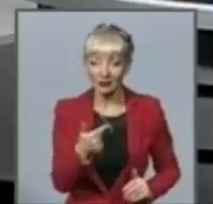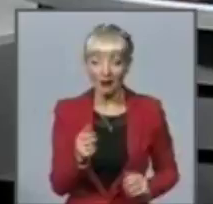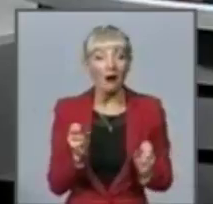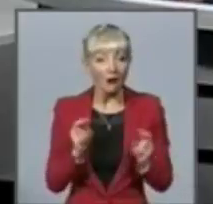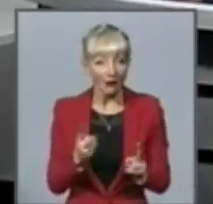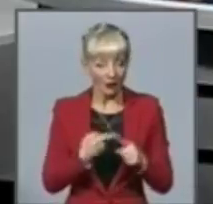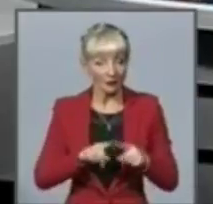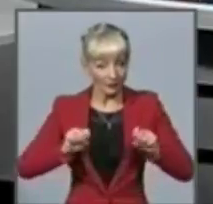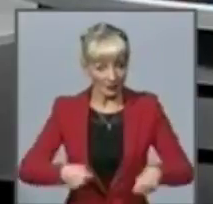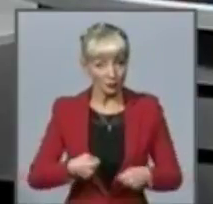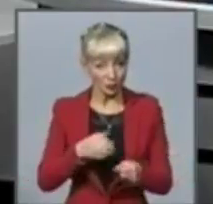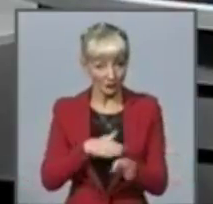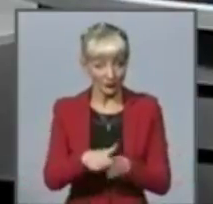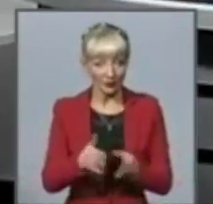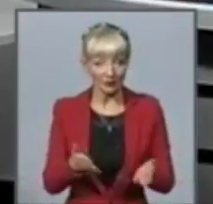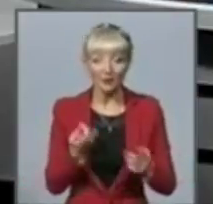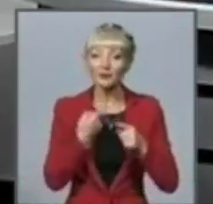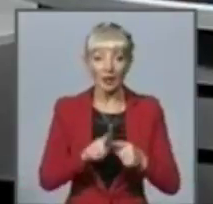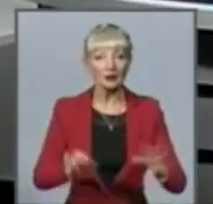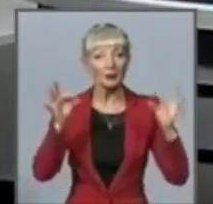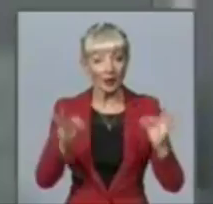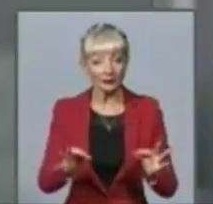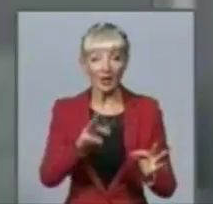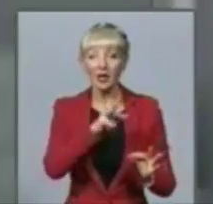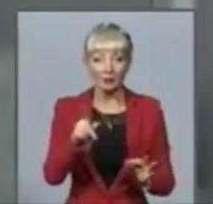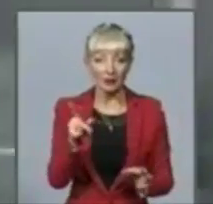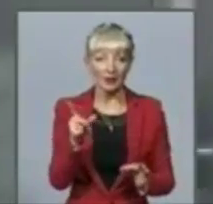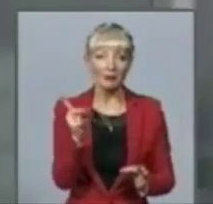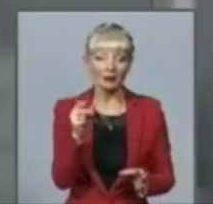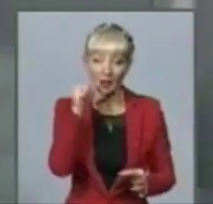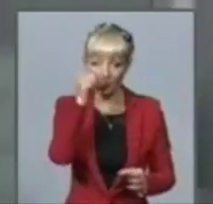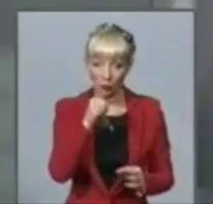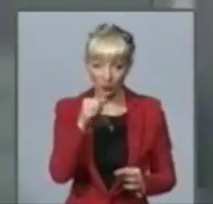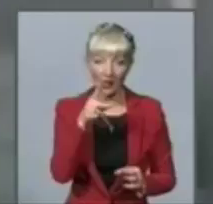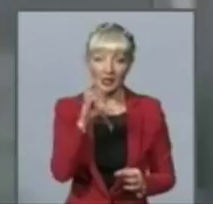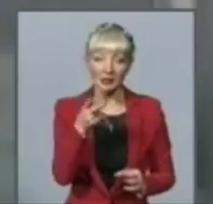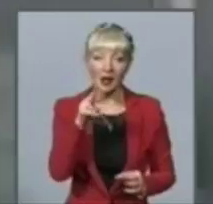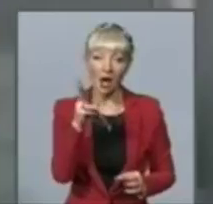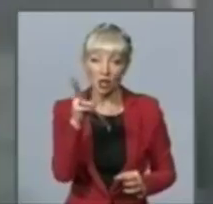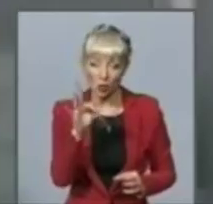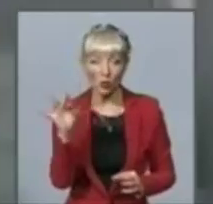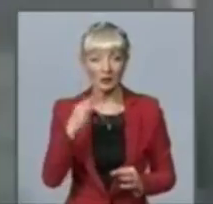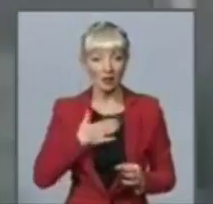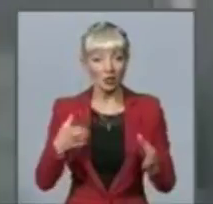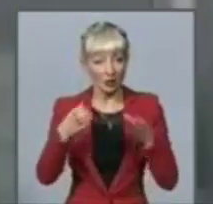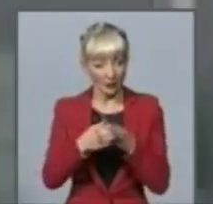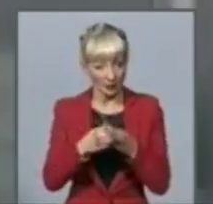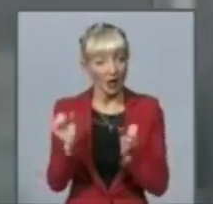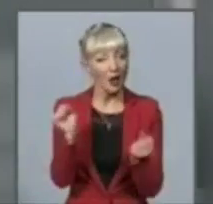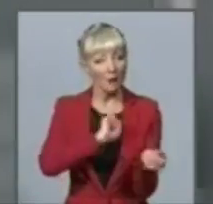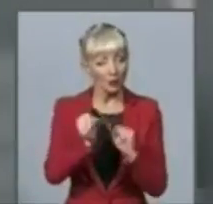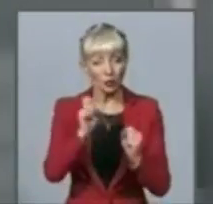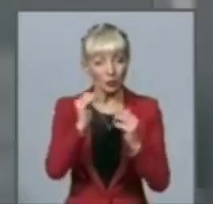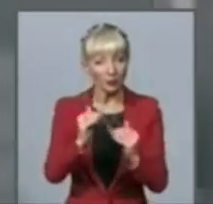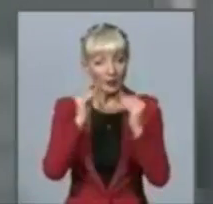ви це пропонуєте зробити? Це правда. Ми півтора роки з Олегом Ляшком, з нашою командою, боролися за те, щоб підняти мінімалку